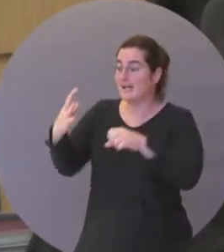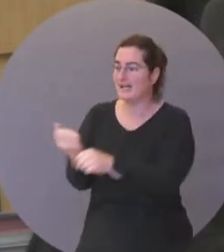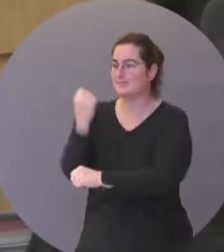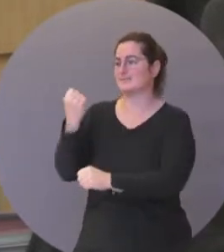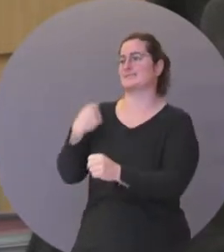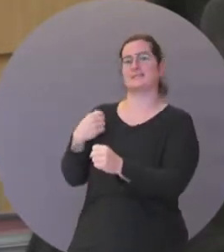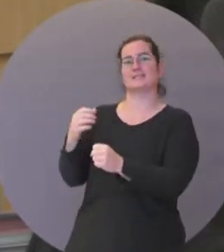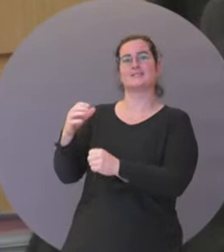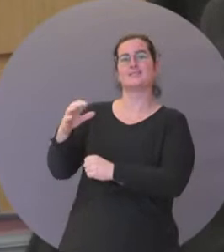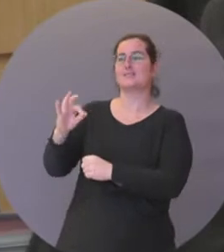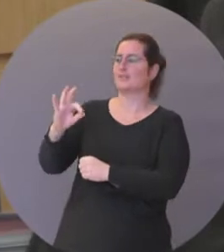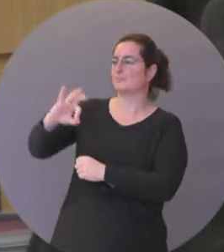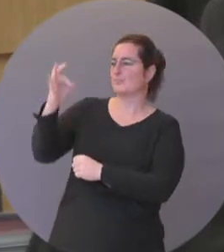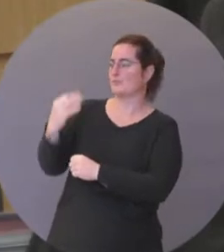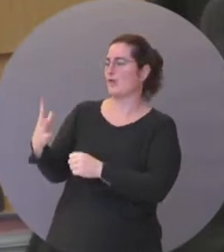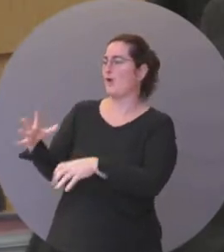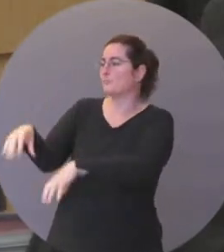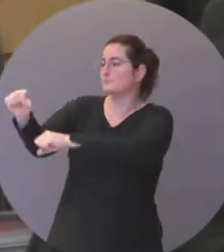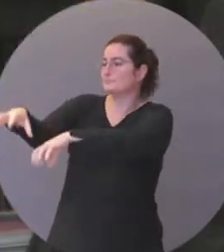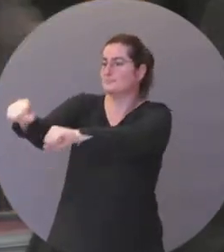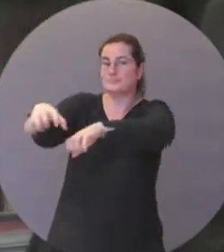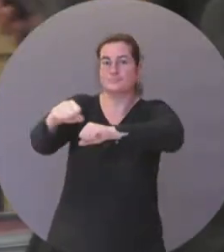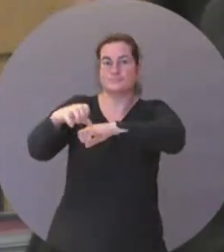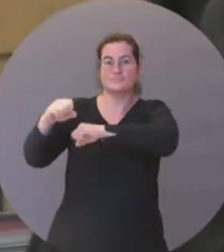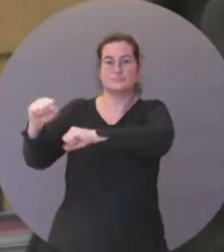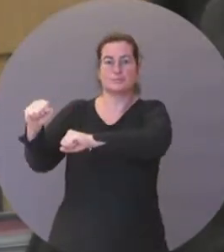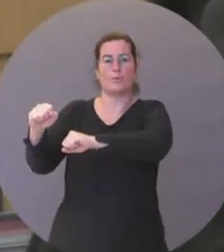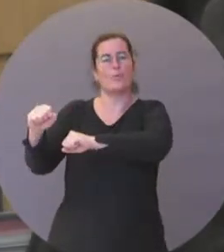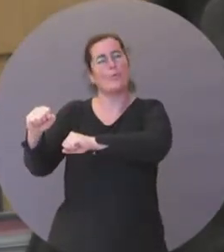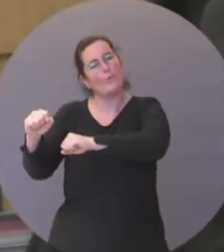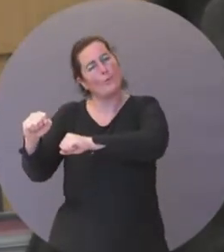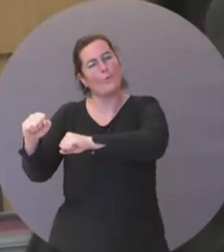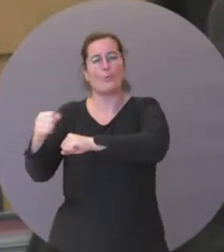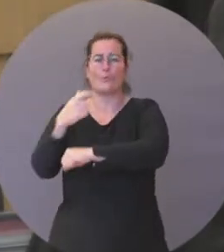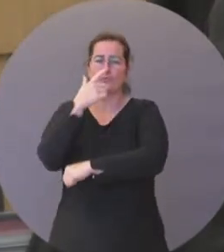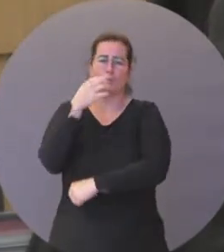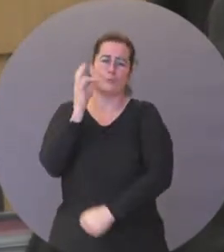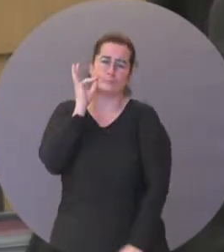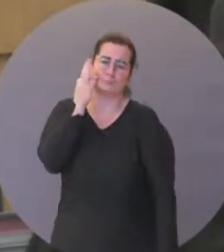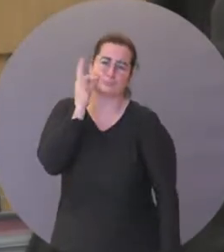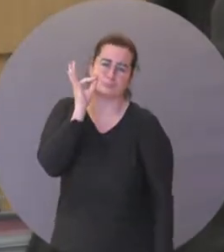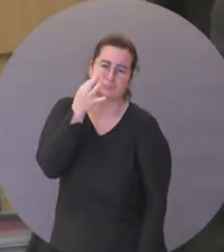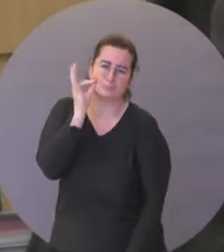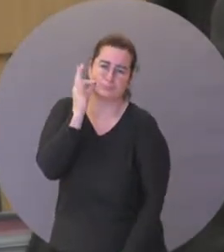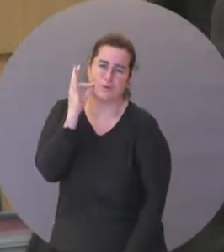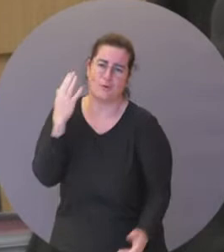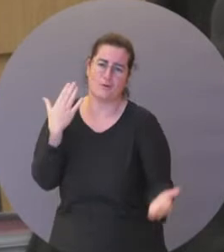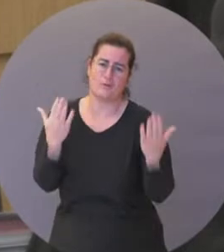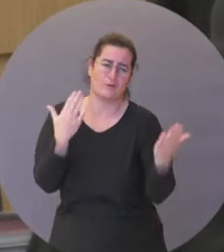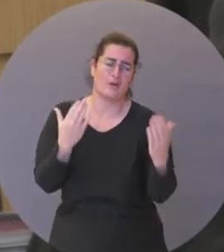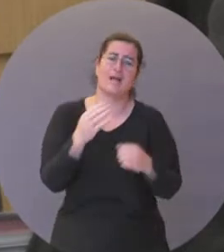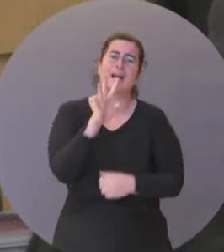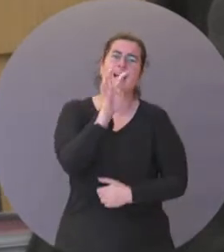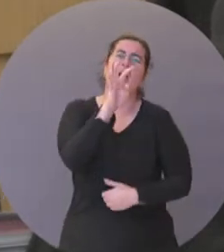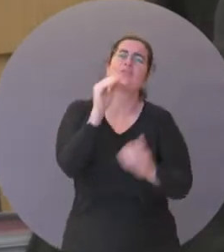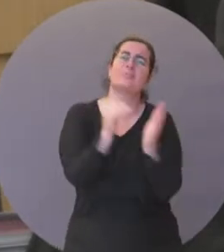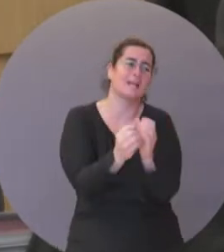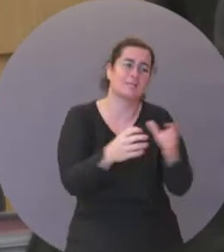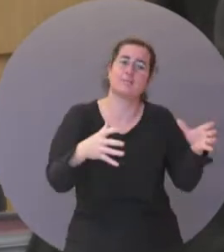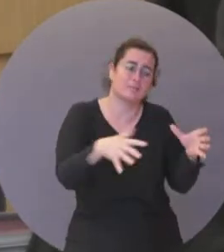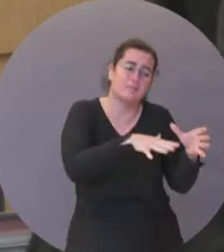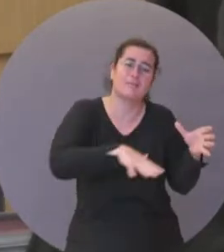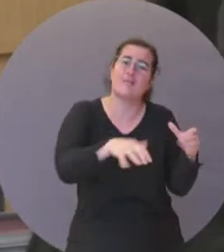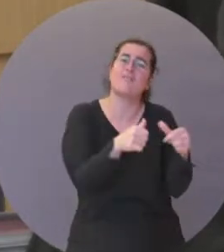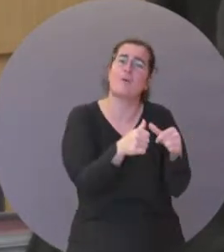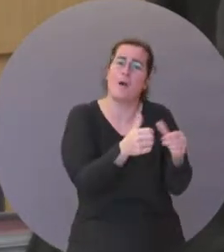en quoi formation puisse paraître presque anecdotique au regard des 40 000 je dis bien